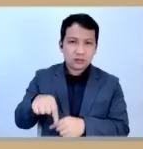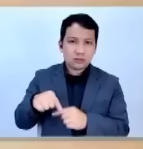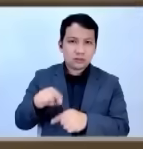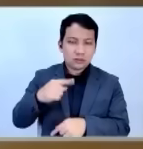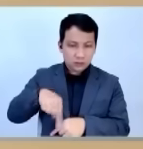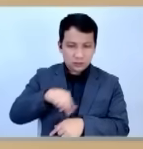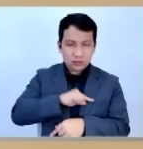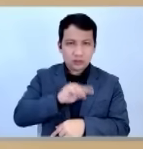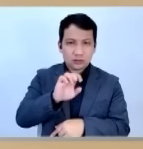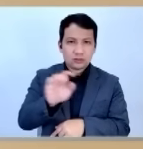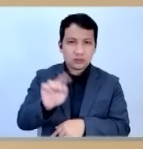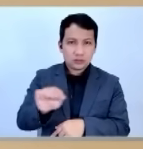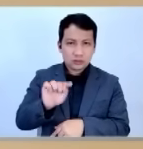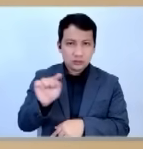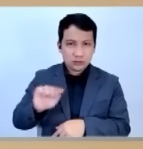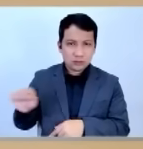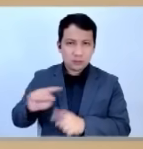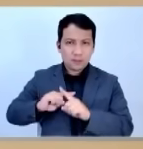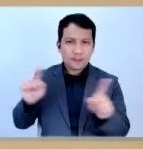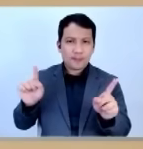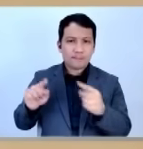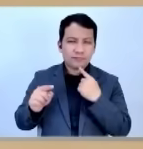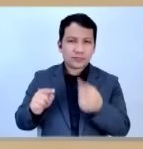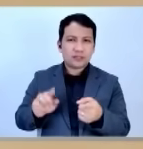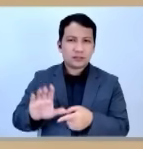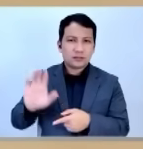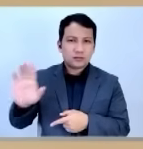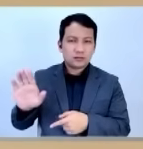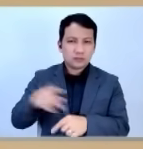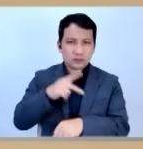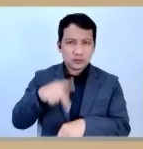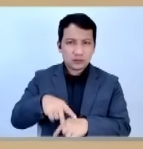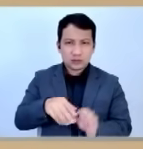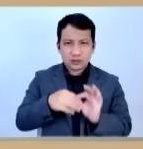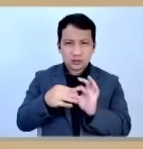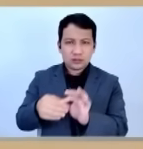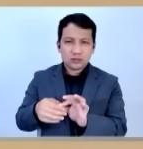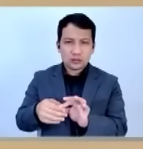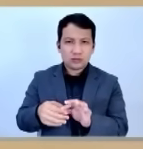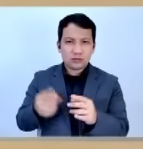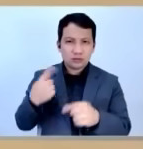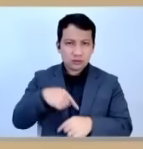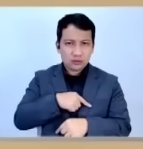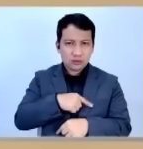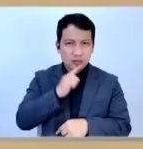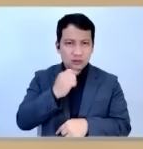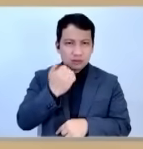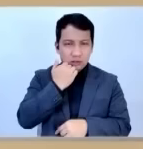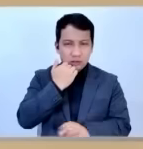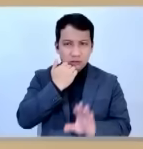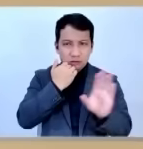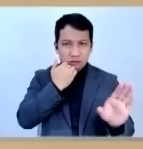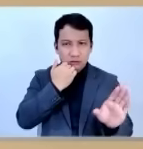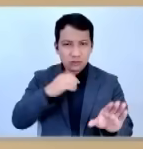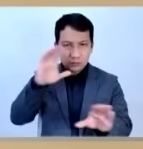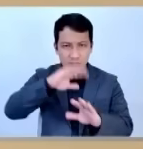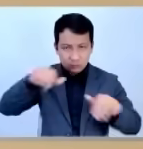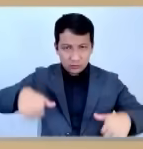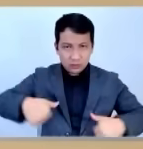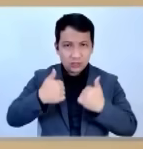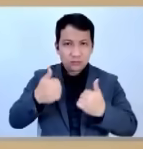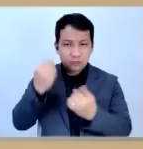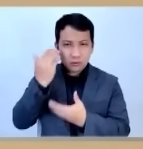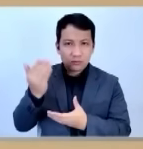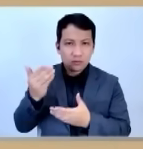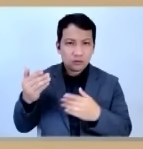zone. Pero sa isang pahayag, giniit ng China Coast Guard na tayo raw ang may paglabag, naghahamon at gumagawa ng gulo